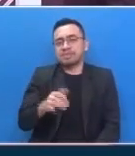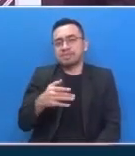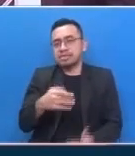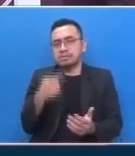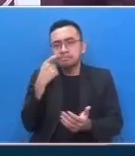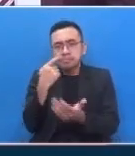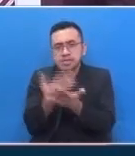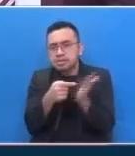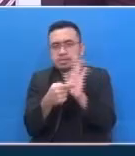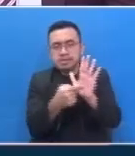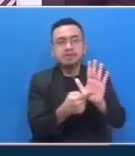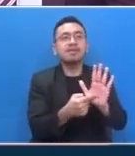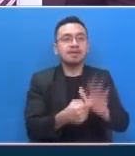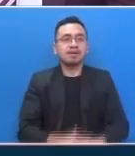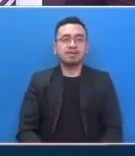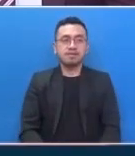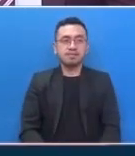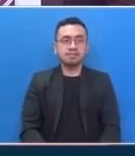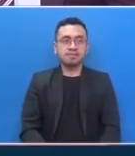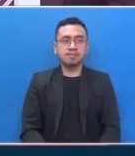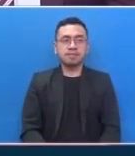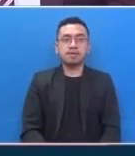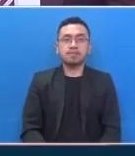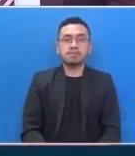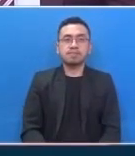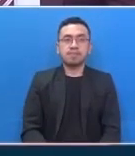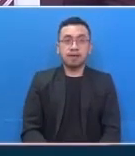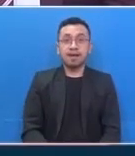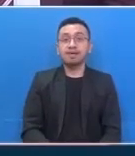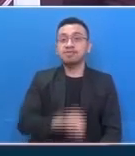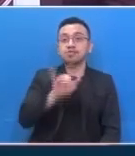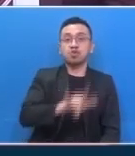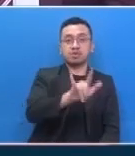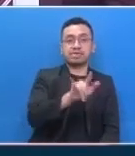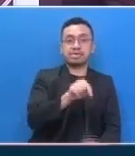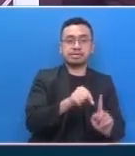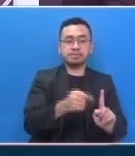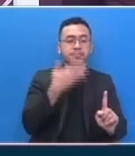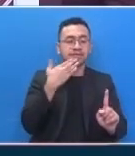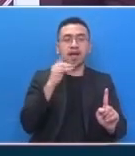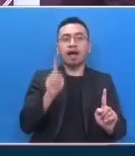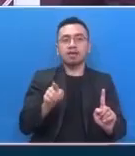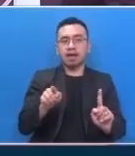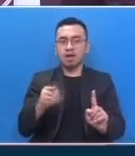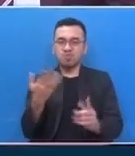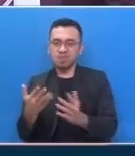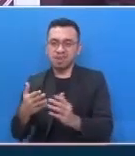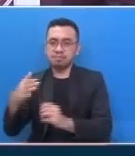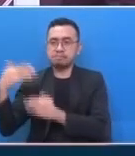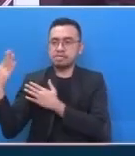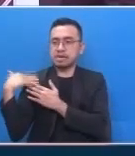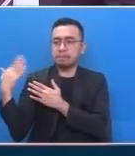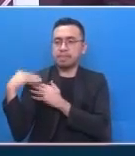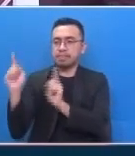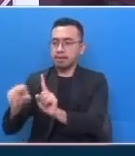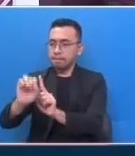punya karakter berpolitik ketika ada perbedaan yang cukup tajam biasanya dia akan mengambil peran untuk menunjukkan bahwa saya